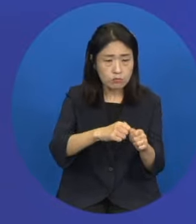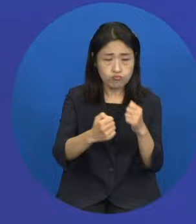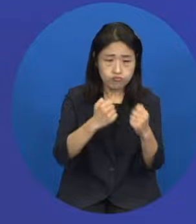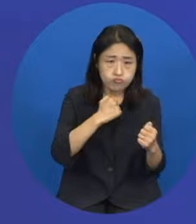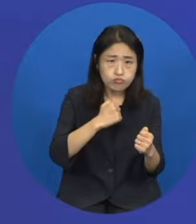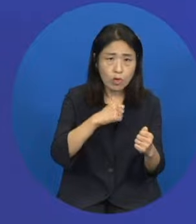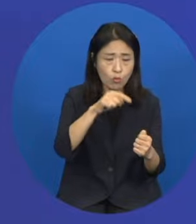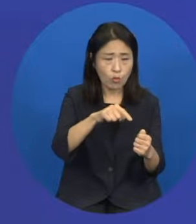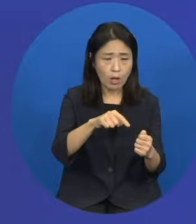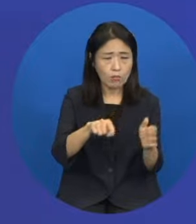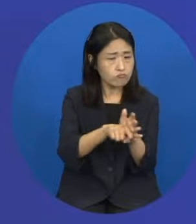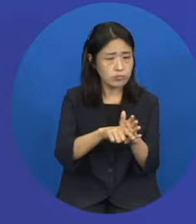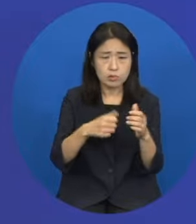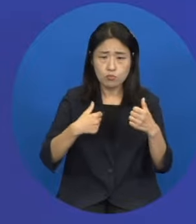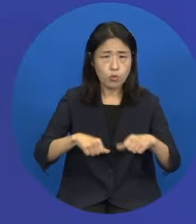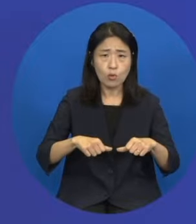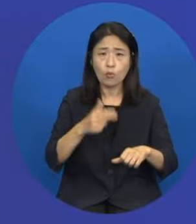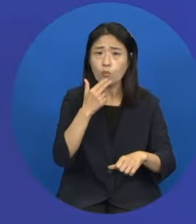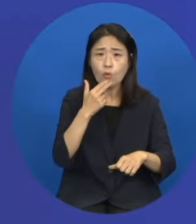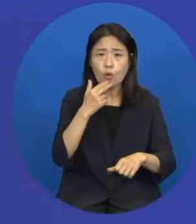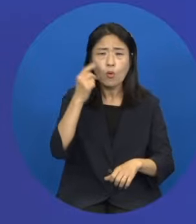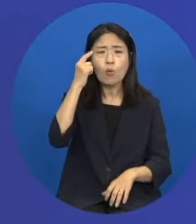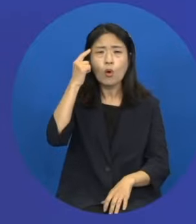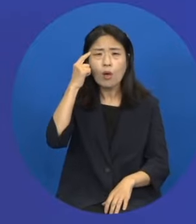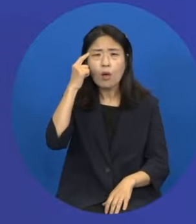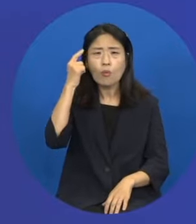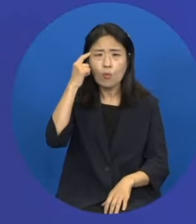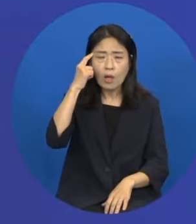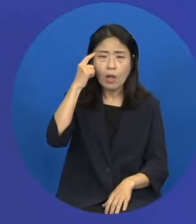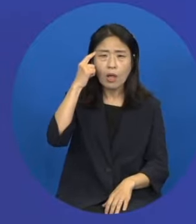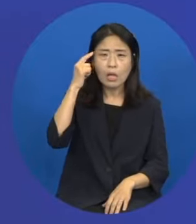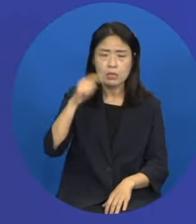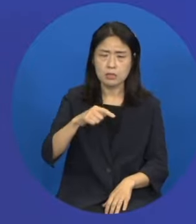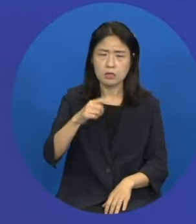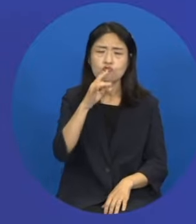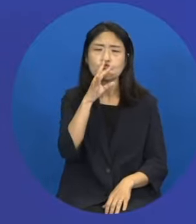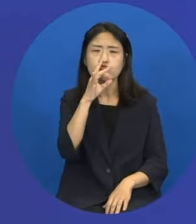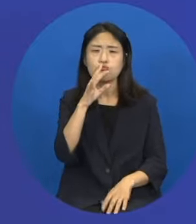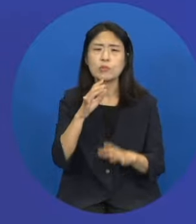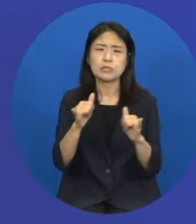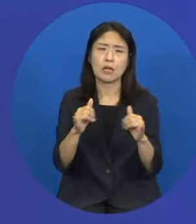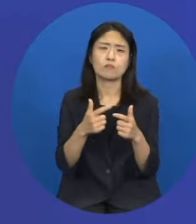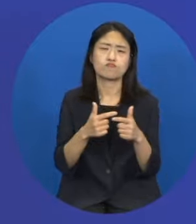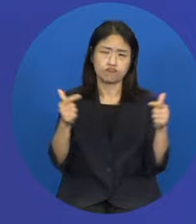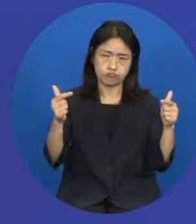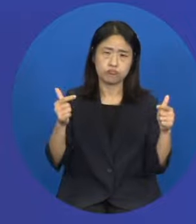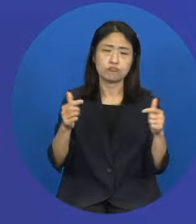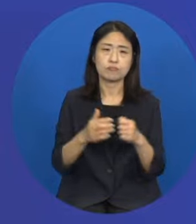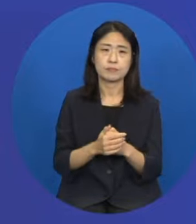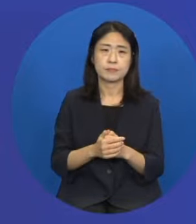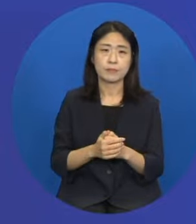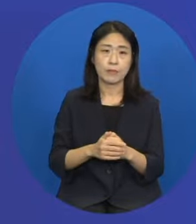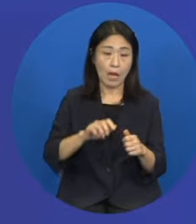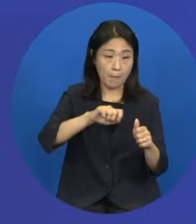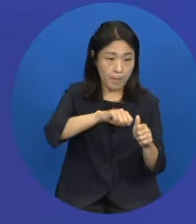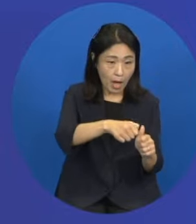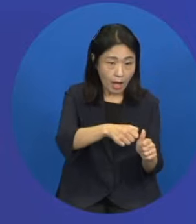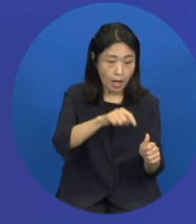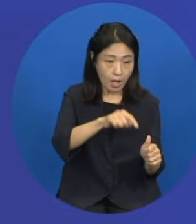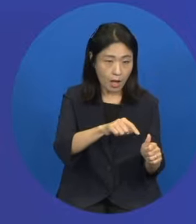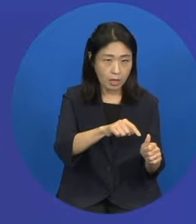저들은 믿음을 포기하지 않는가라고 하는 이런 사람들이 늘어나게 됐다는 거죠. 그래서 박해가 가장 심했던 인도 마을